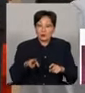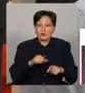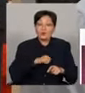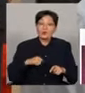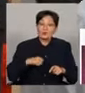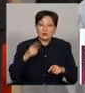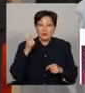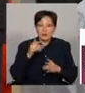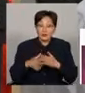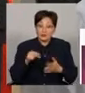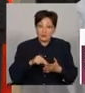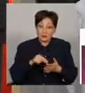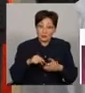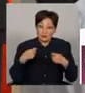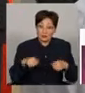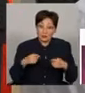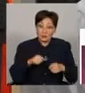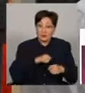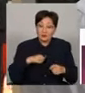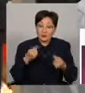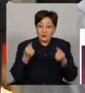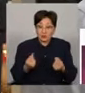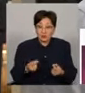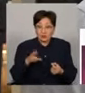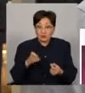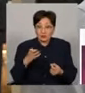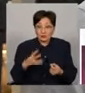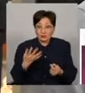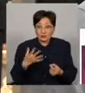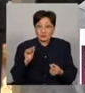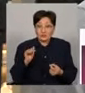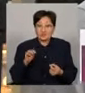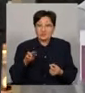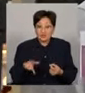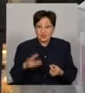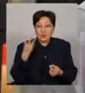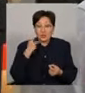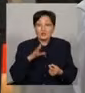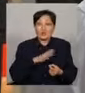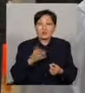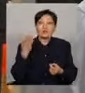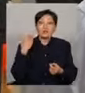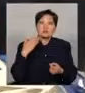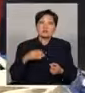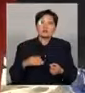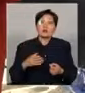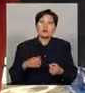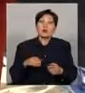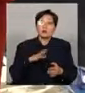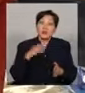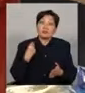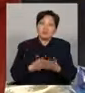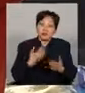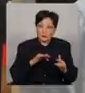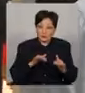цена она на рынке одна из самых дешевых. Имеются, когда были ранее спекулятивные моменты.